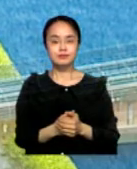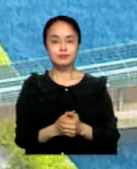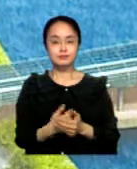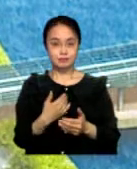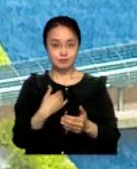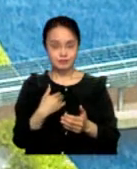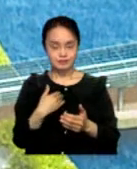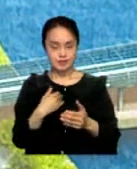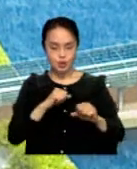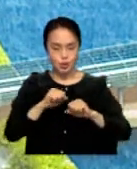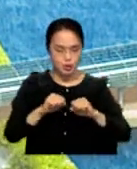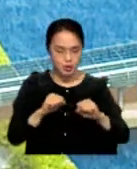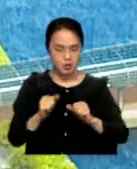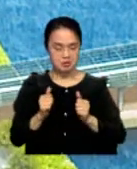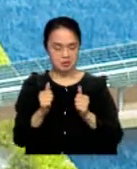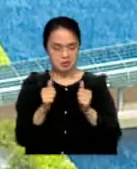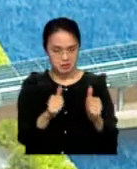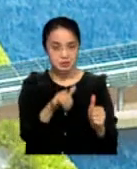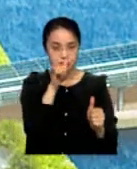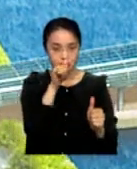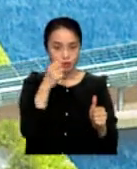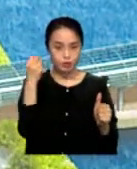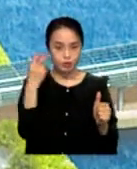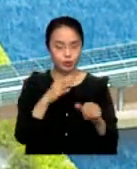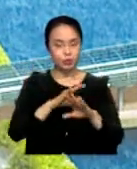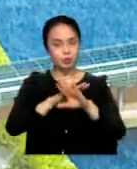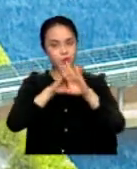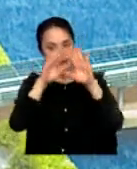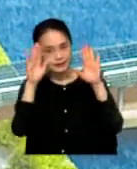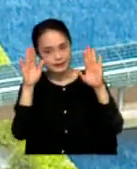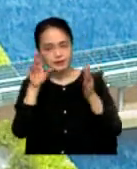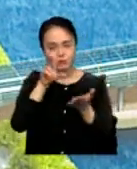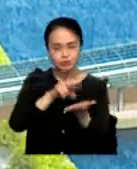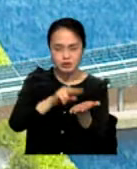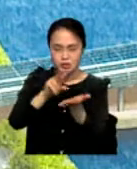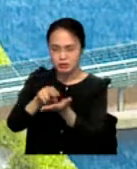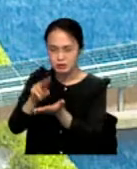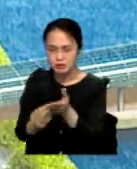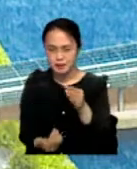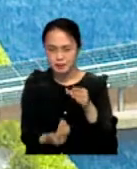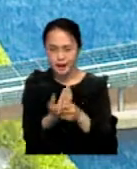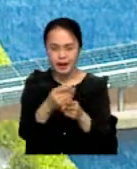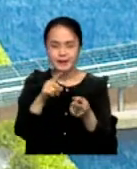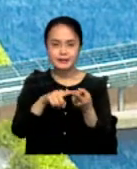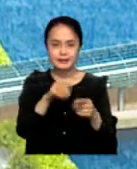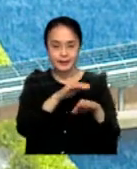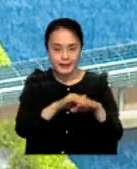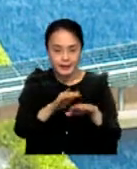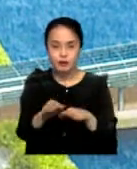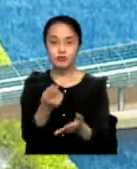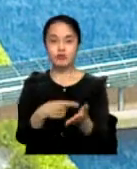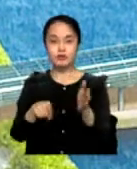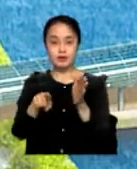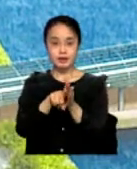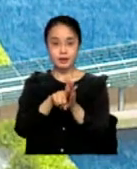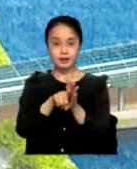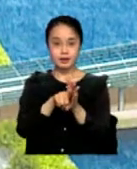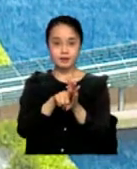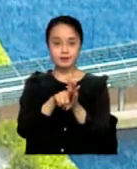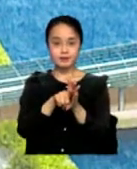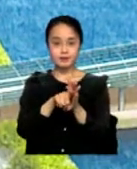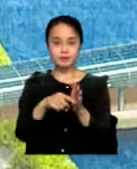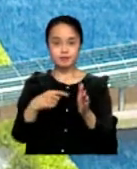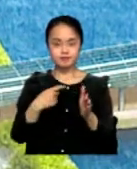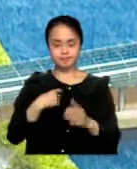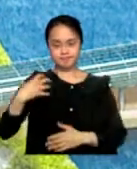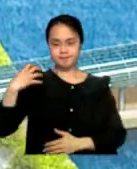생각하고요 기후변화 문제라든가 세계적 양극화 문제라든가 이런 문제를 풀어나가기 위해서는 국가적인 차원에서 해결해야 될